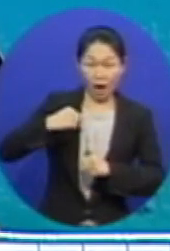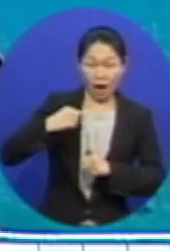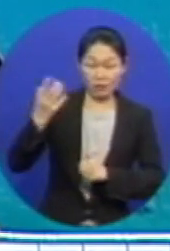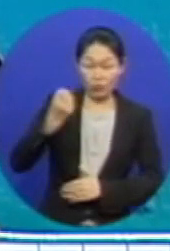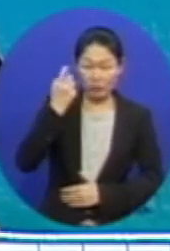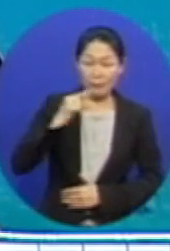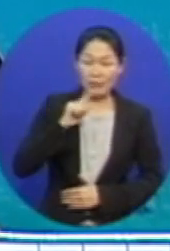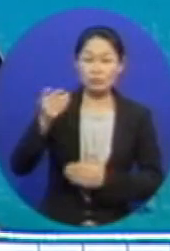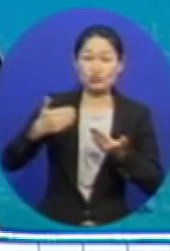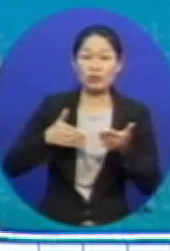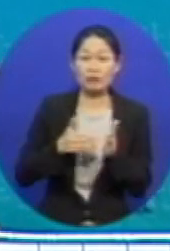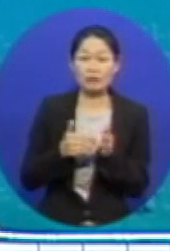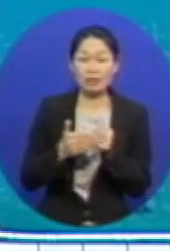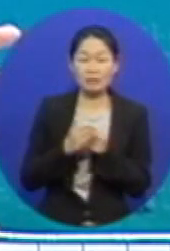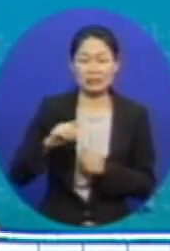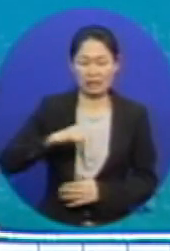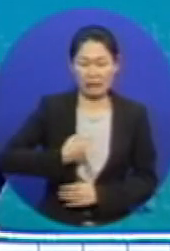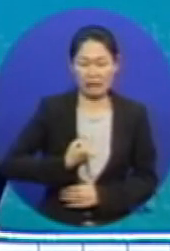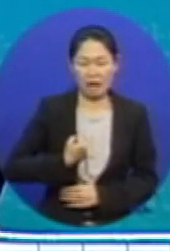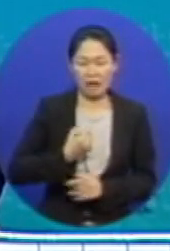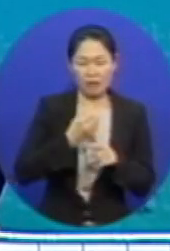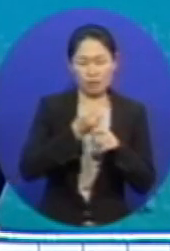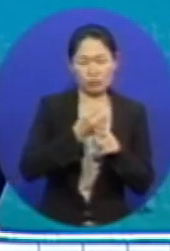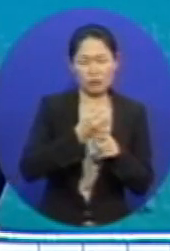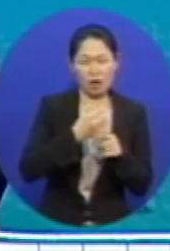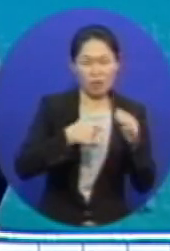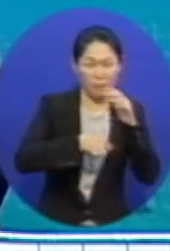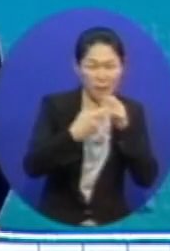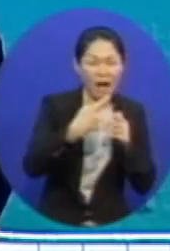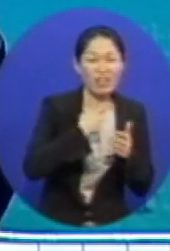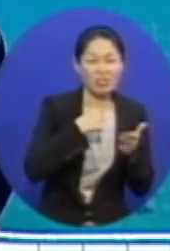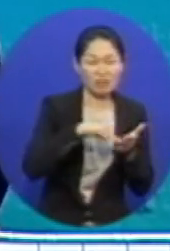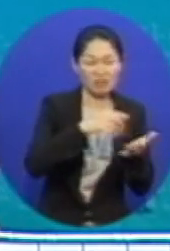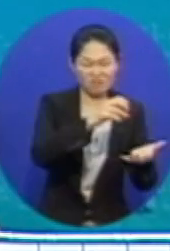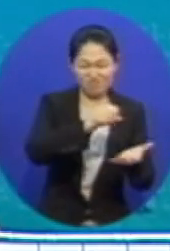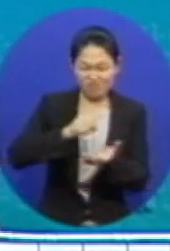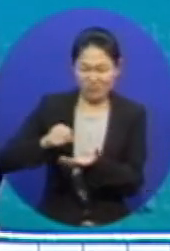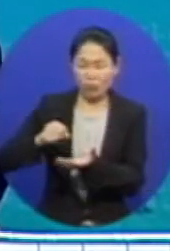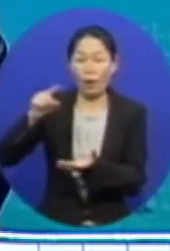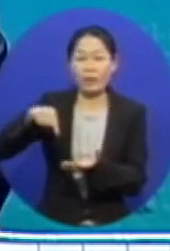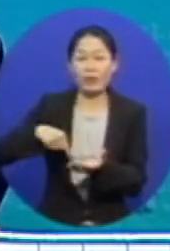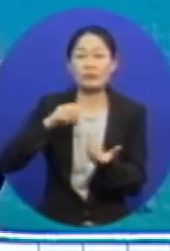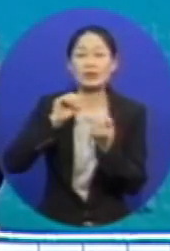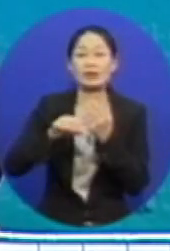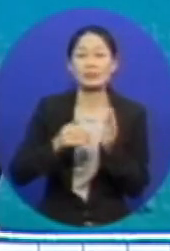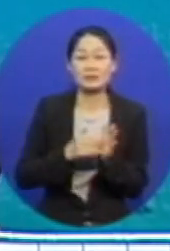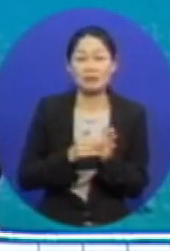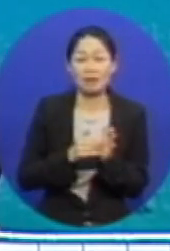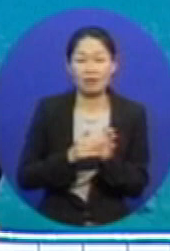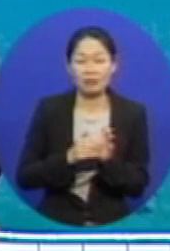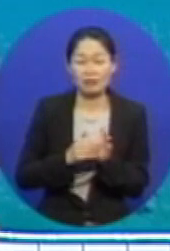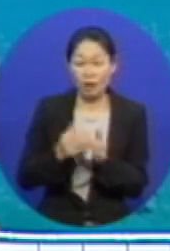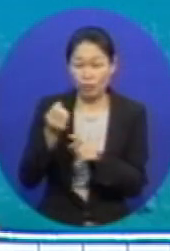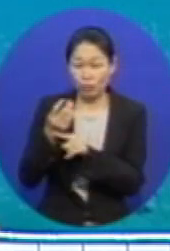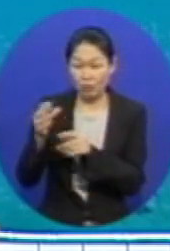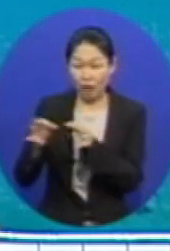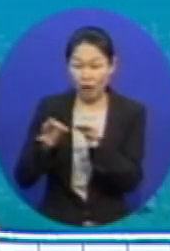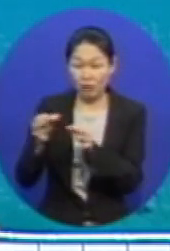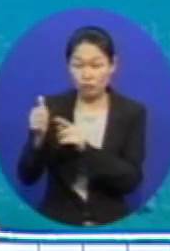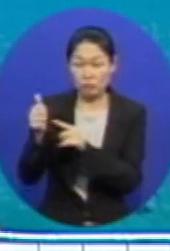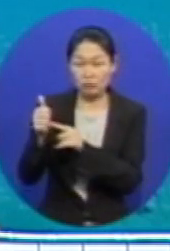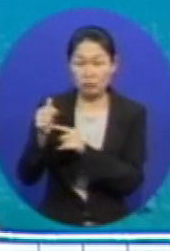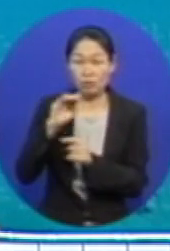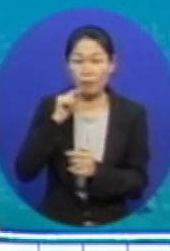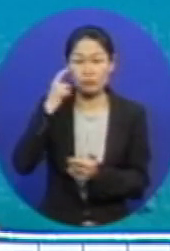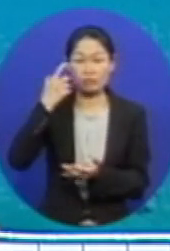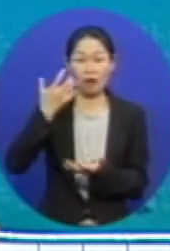말씀하셔서 자기 가지고 왔노라고 그 보석가게 주인이 정말 충격을